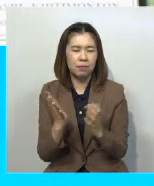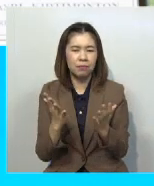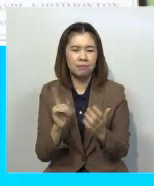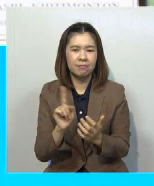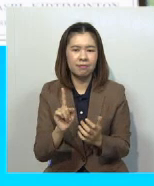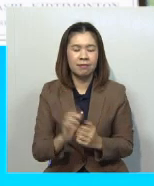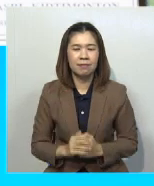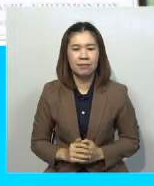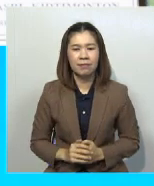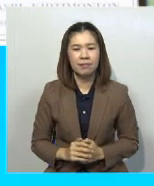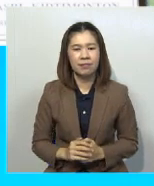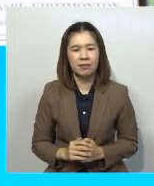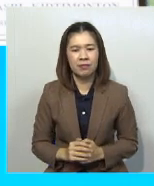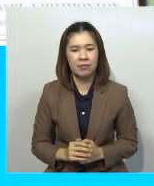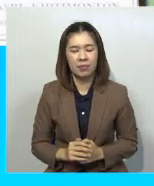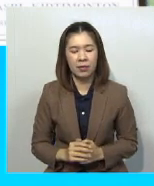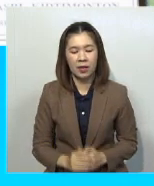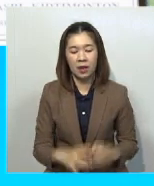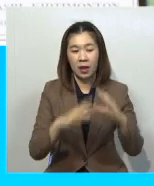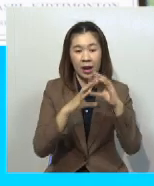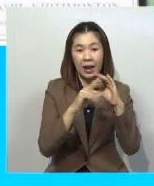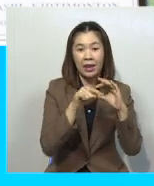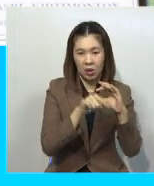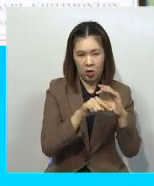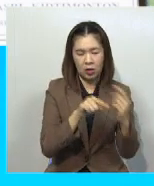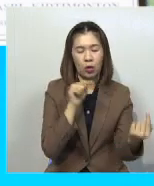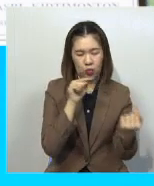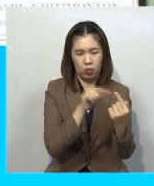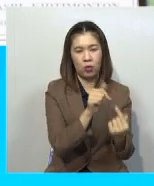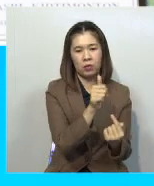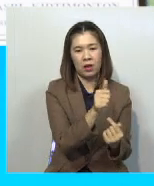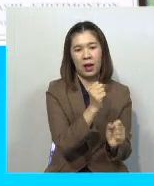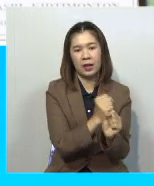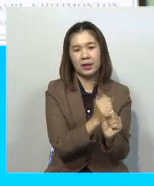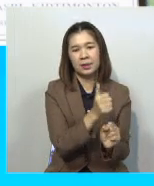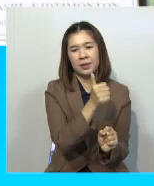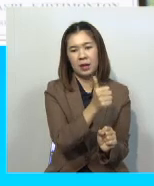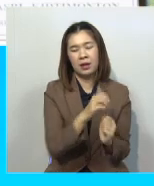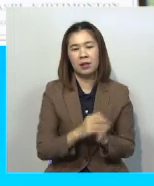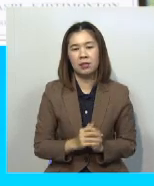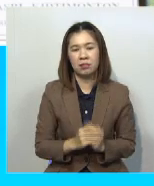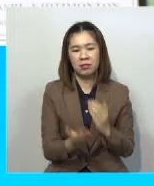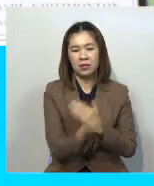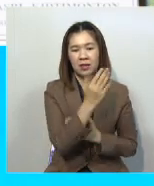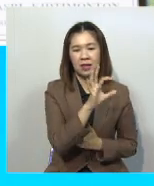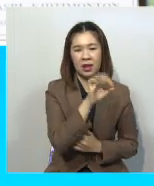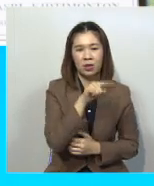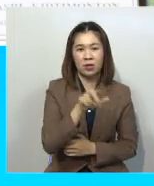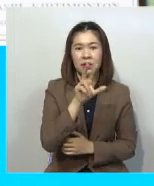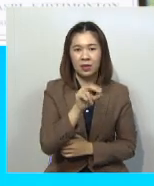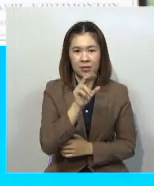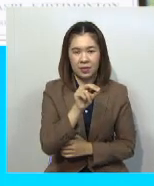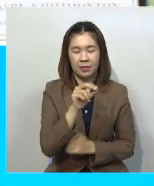คะ ที่ทางระยองเนี่ยเหมาะสมนะครับในระดับหนึ่งเลยเราก็เลยขึ้นไปตอน 9:30